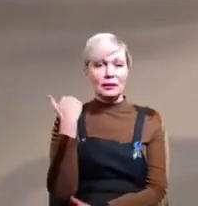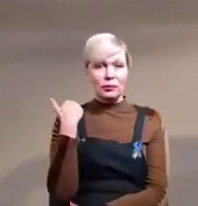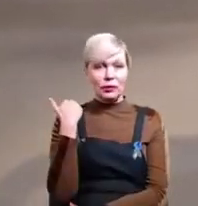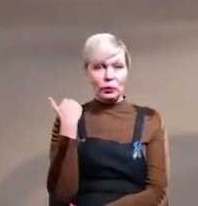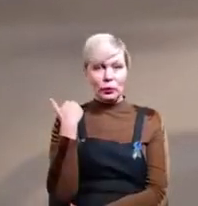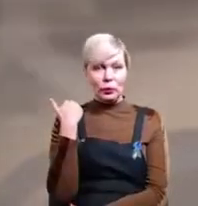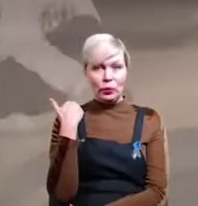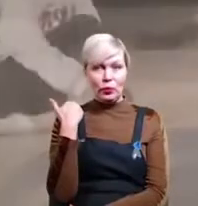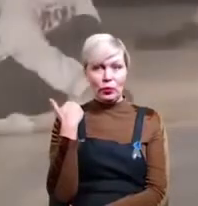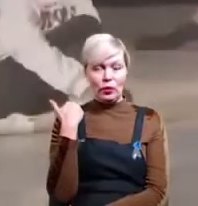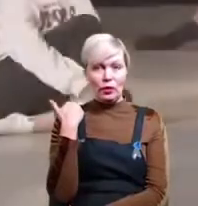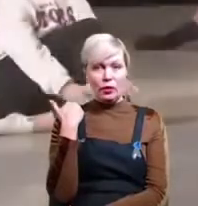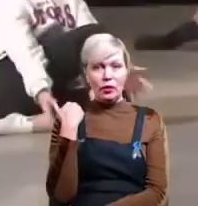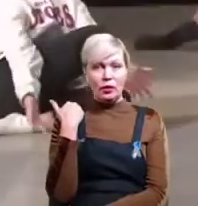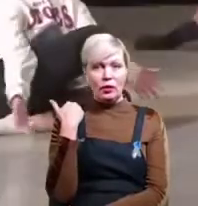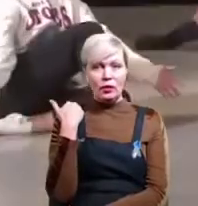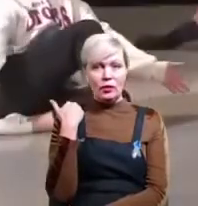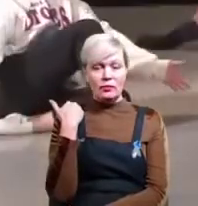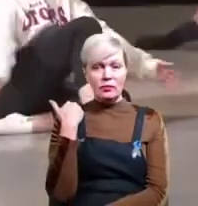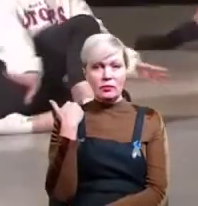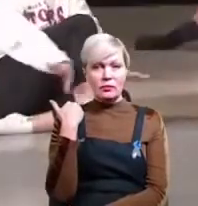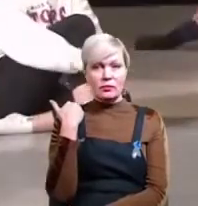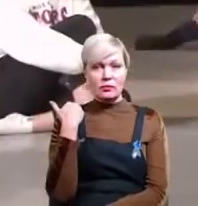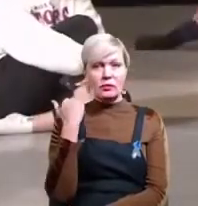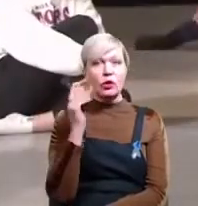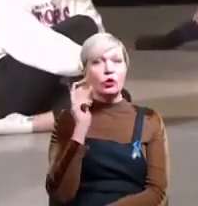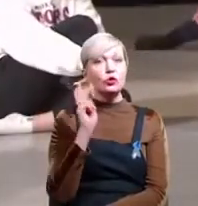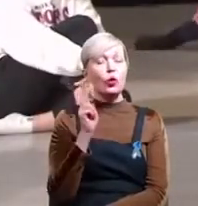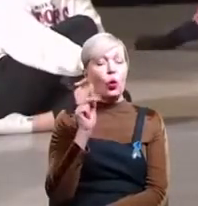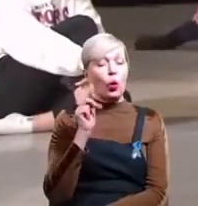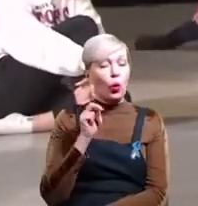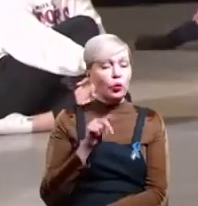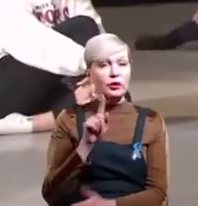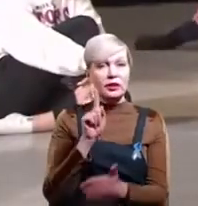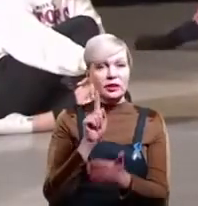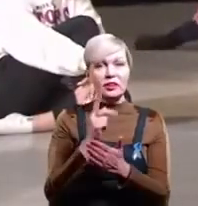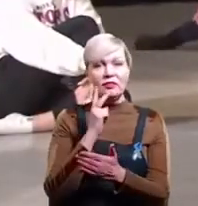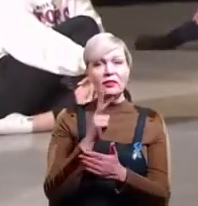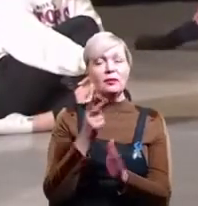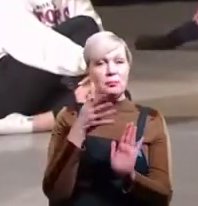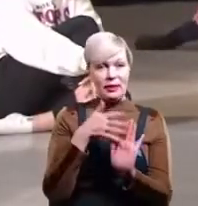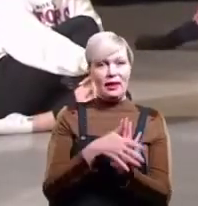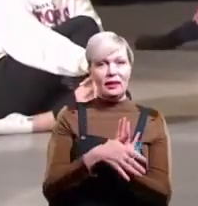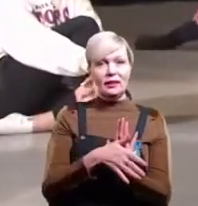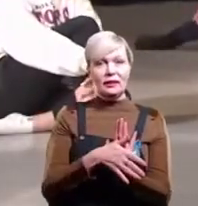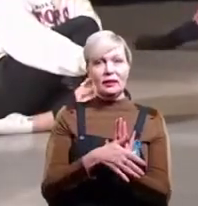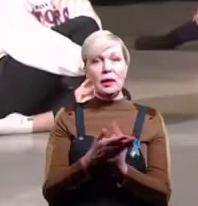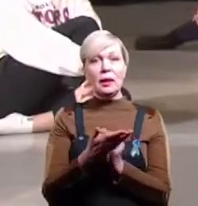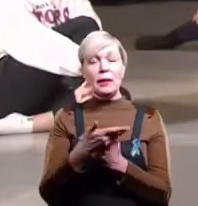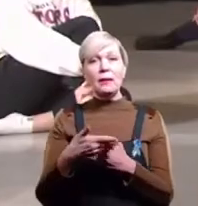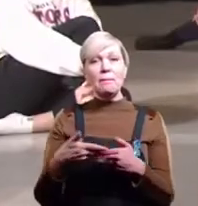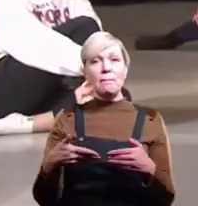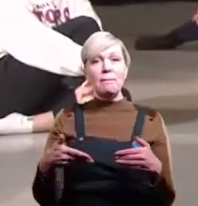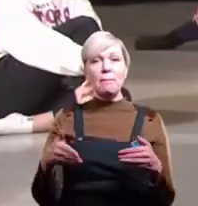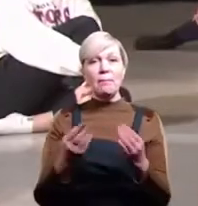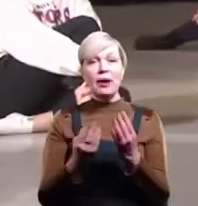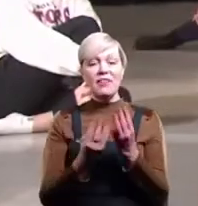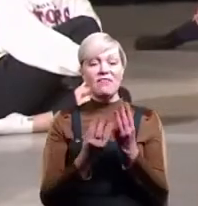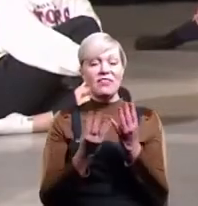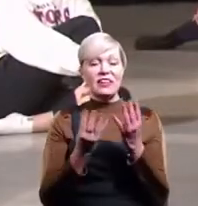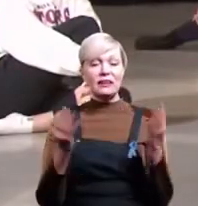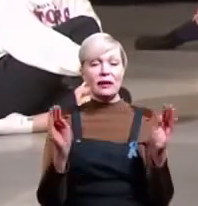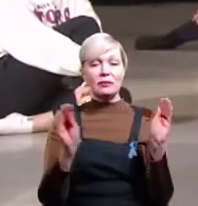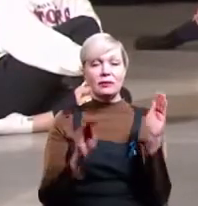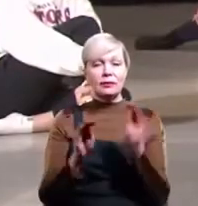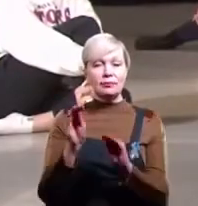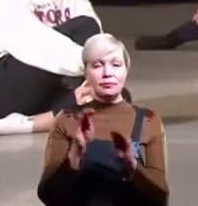Они вас не должны видеть. Вот те, кто ходят. Красиво. Понятно? И мы выстраиваемся в тот рисунок, в котором будем стоять.